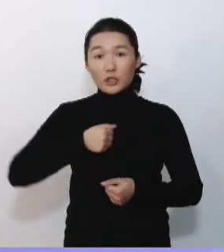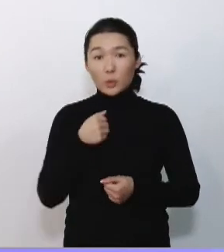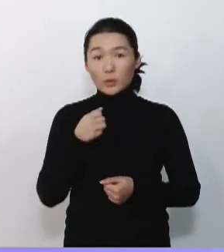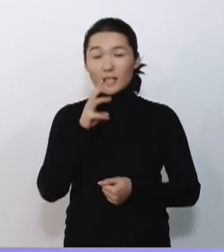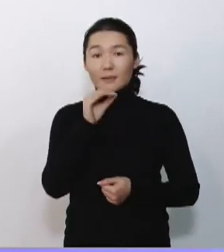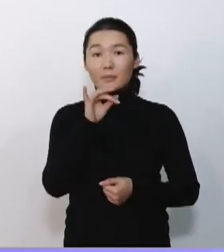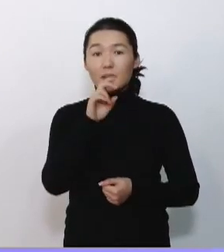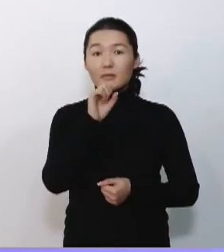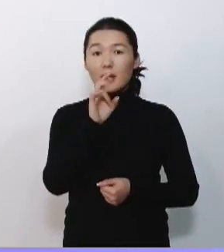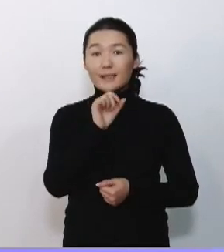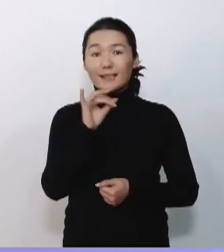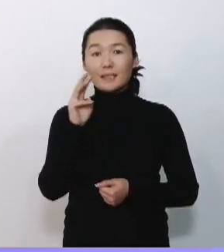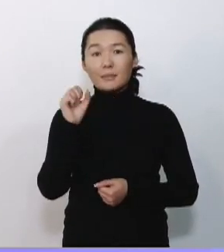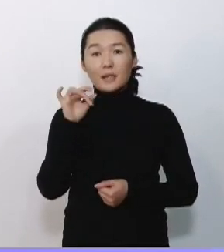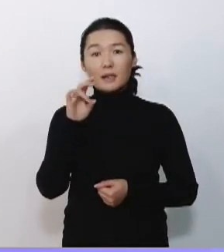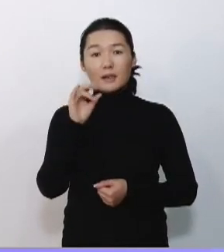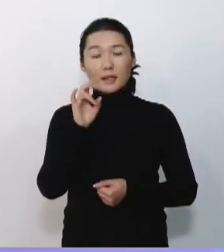про Мирлана и Марлена.